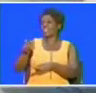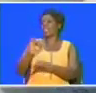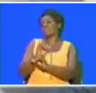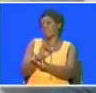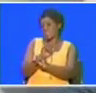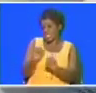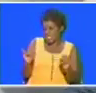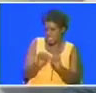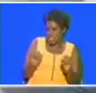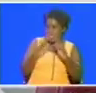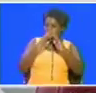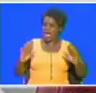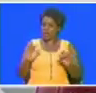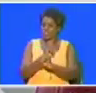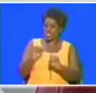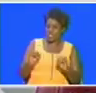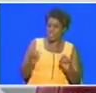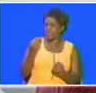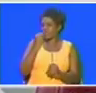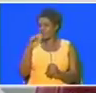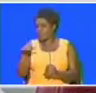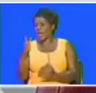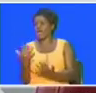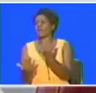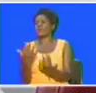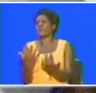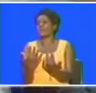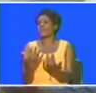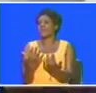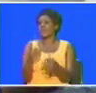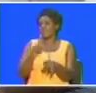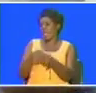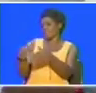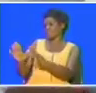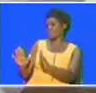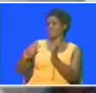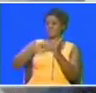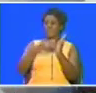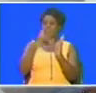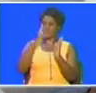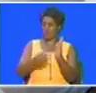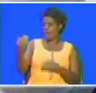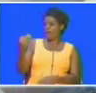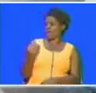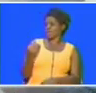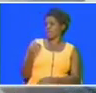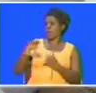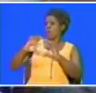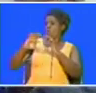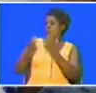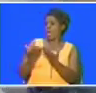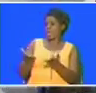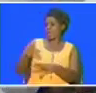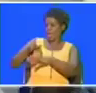kiti. Hiyo nyumba yeye anakupanguzia. Kile chakula yeye anaingia pale jikoni anakupikia. Unapomtenga unamaanisha nini? Jiulize hapa duniani